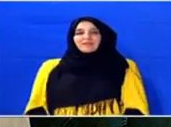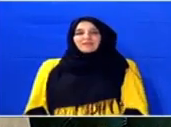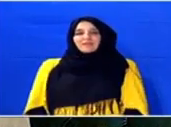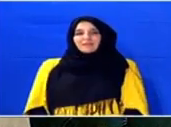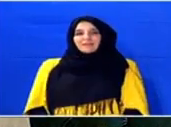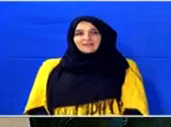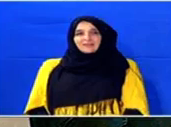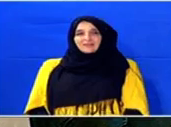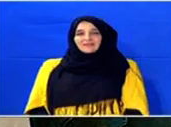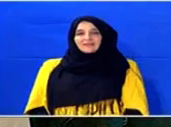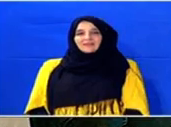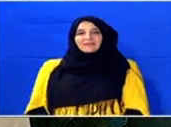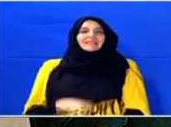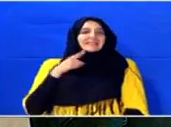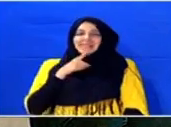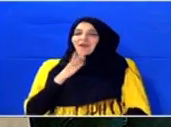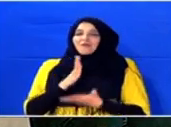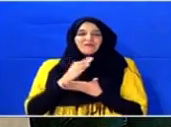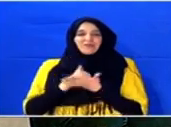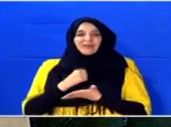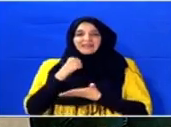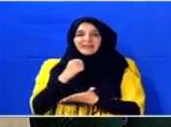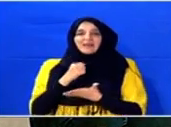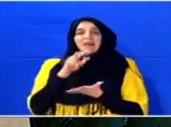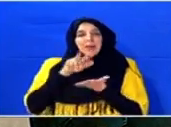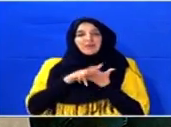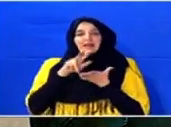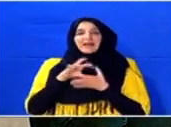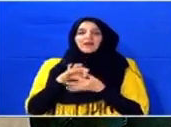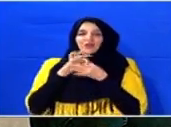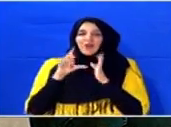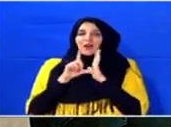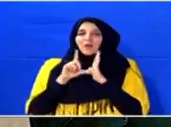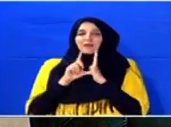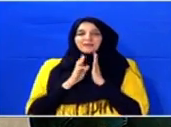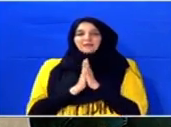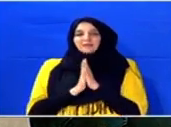اتفقنا هذه هي الفريضه طبقا للشريعه والقانون